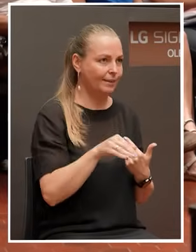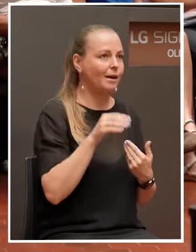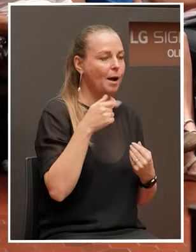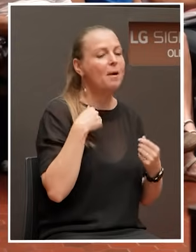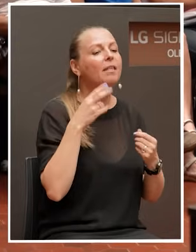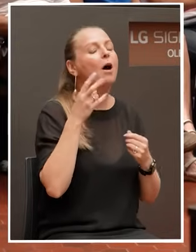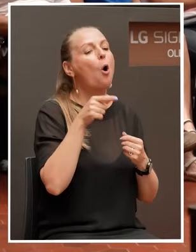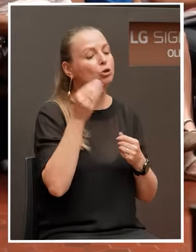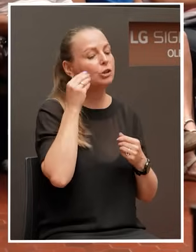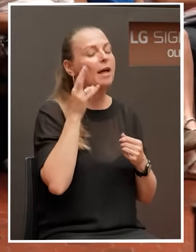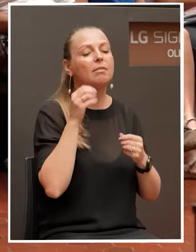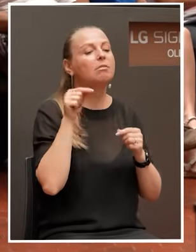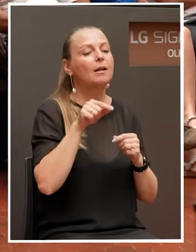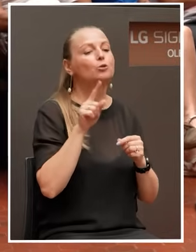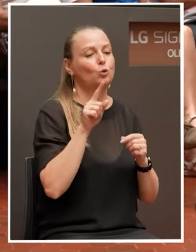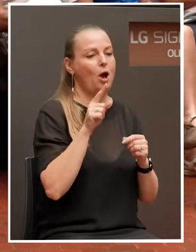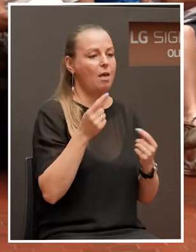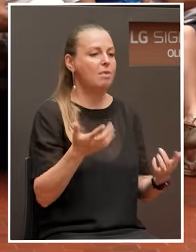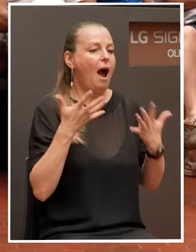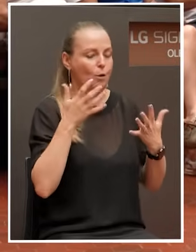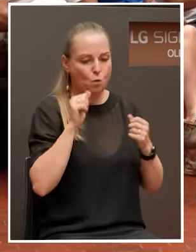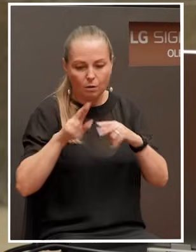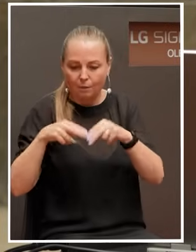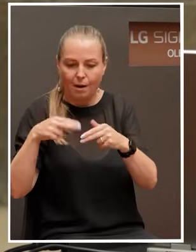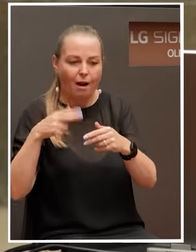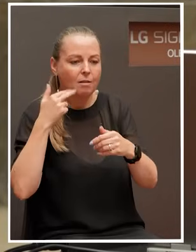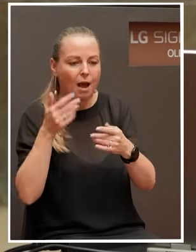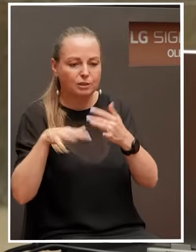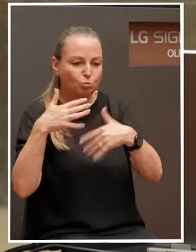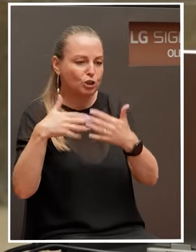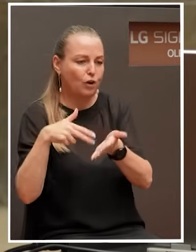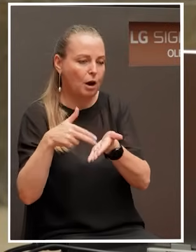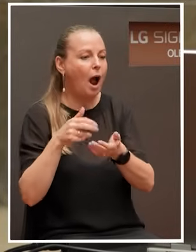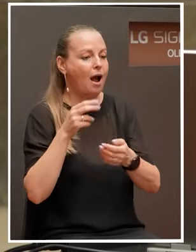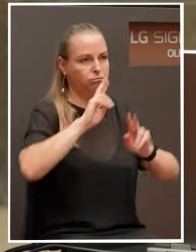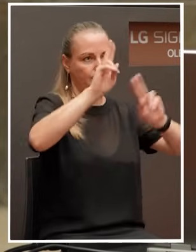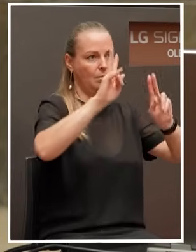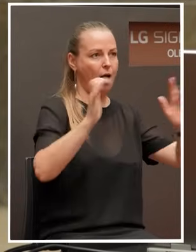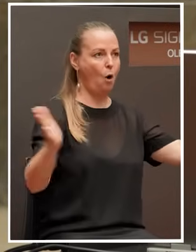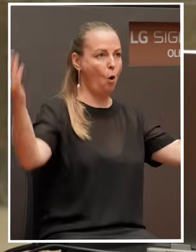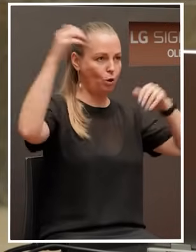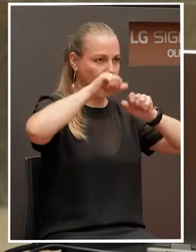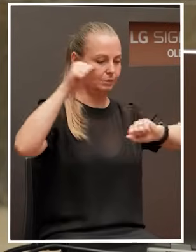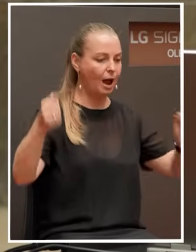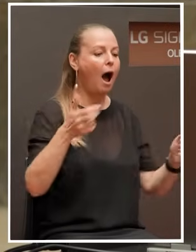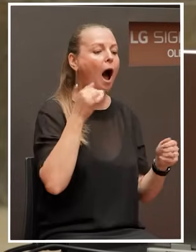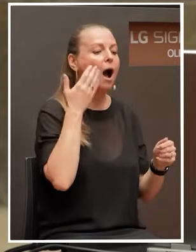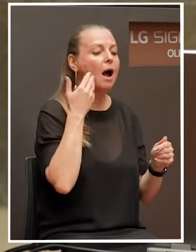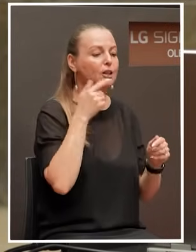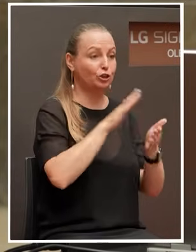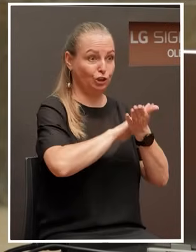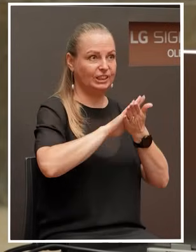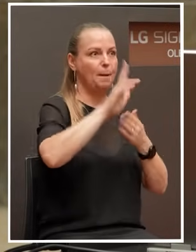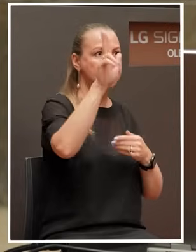мы смешиваем его на палитре или кладем на холст, а тогда, когда эти фрагменты чистой